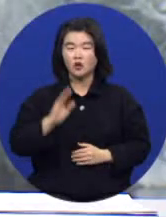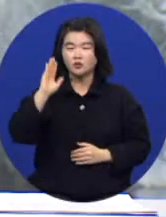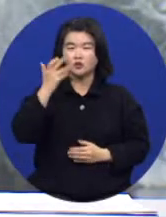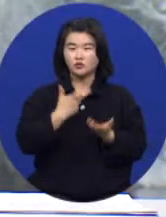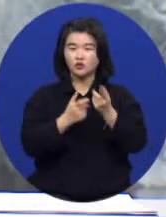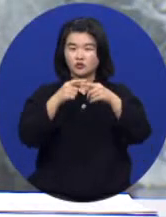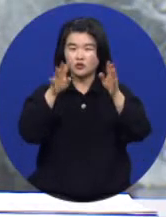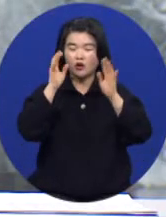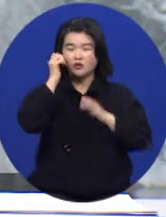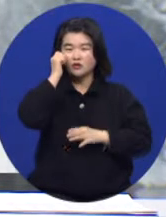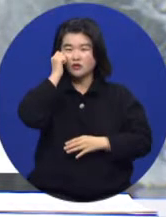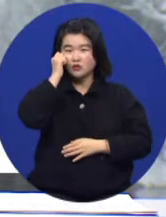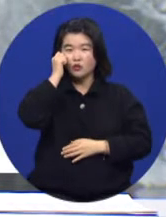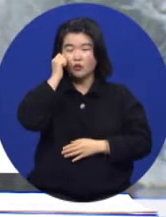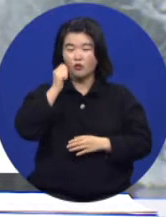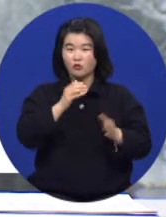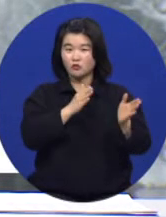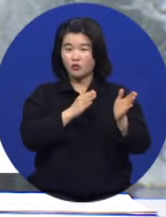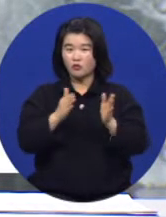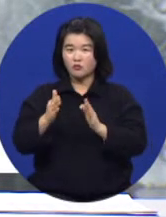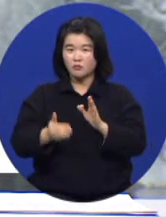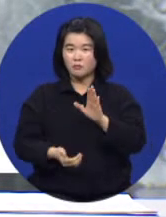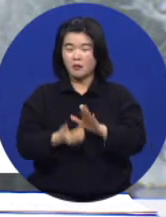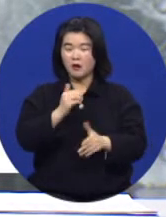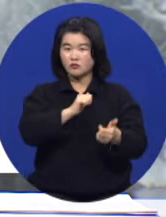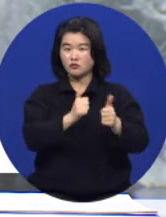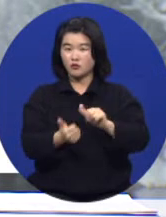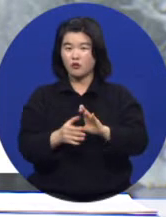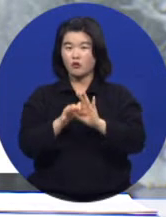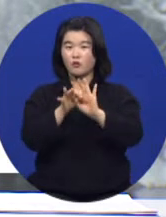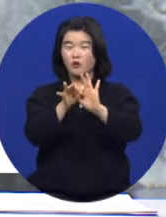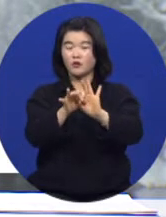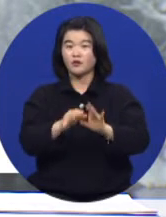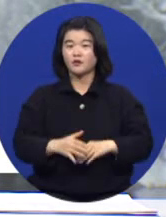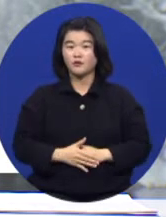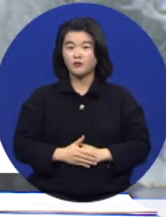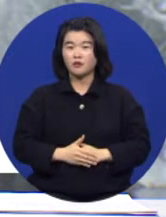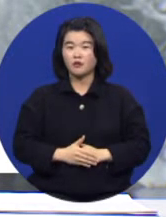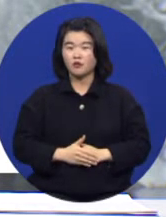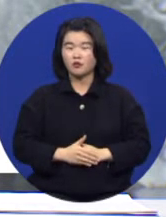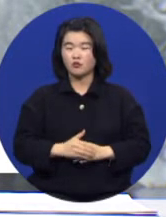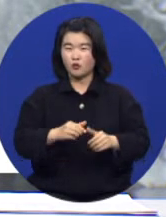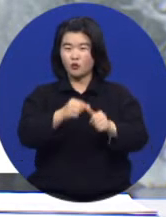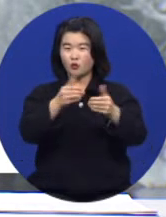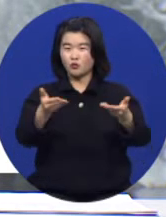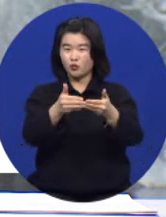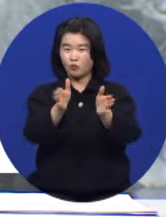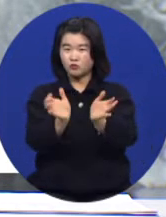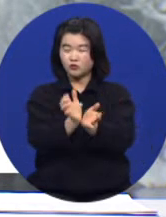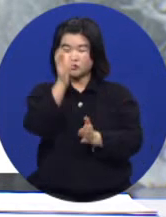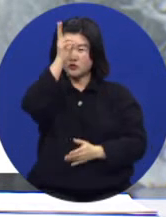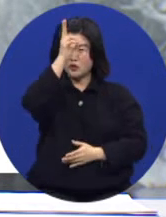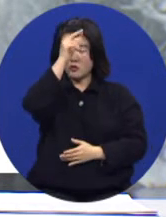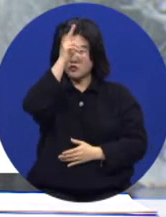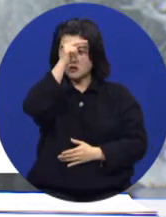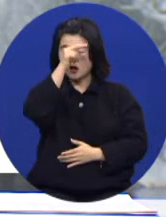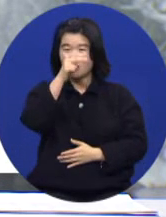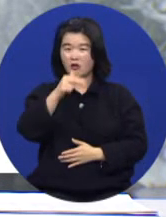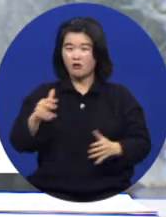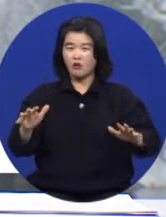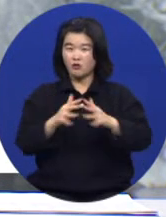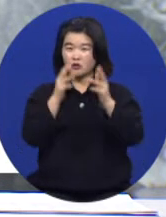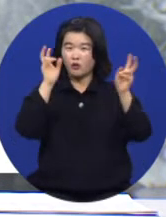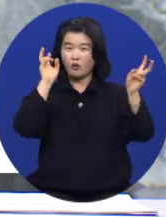최근 제주대학교 기숙사 철거 현장에서 발생한 사망 사고와 관련해 고용노동부와 경찰이